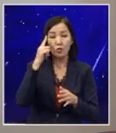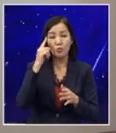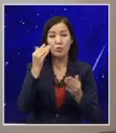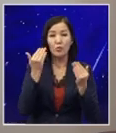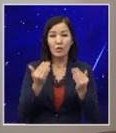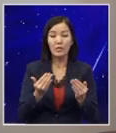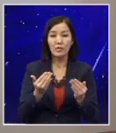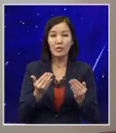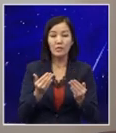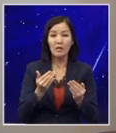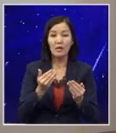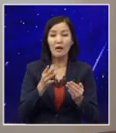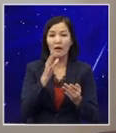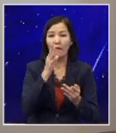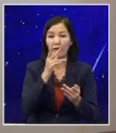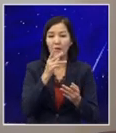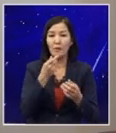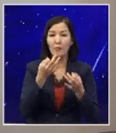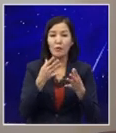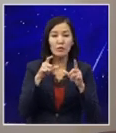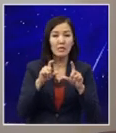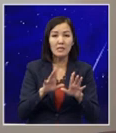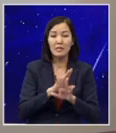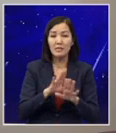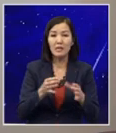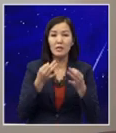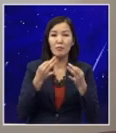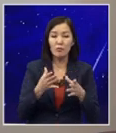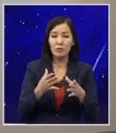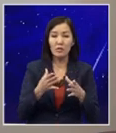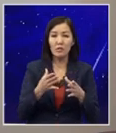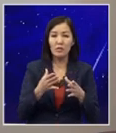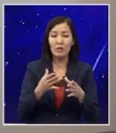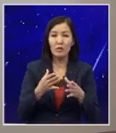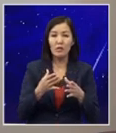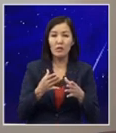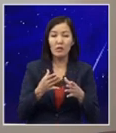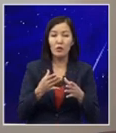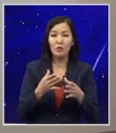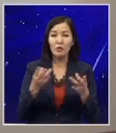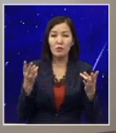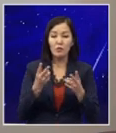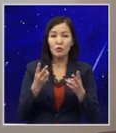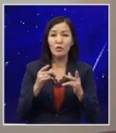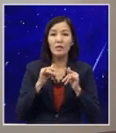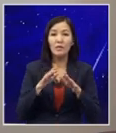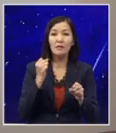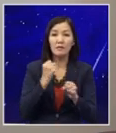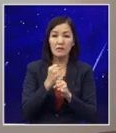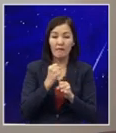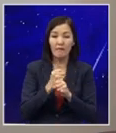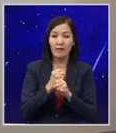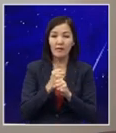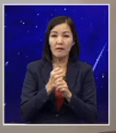сейчас время не так просто сидеть и не для просто значка или для красного словца. Пришло время действовать.